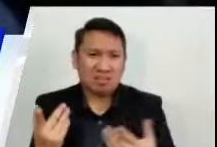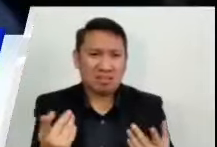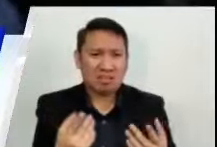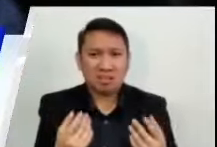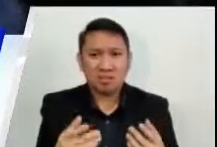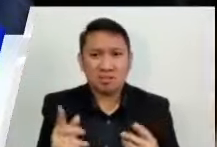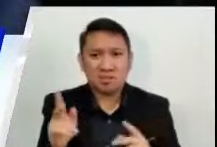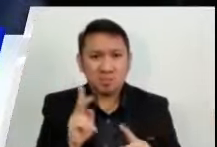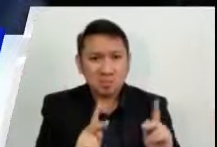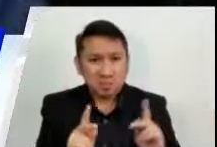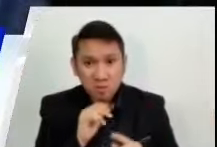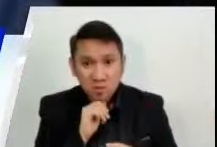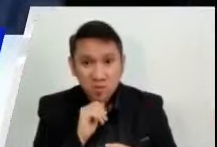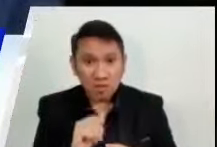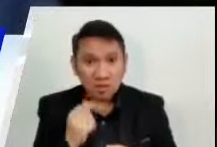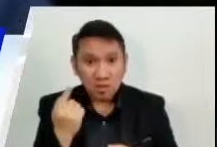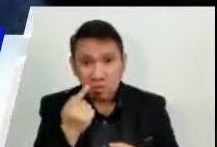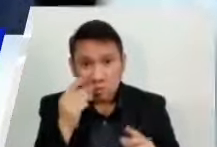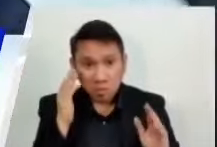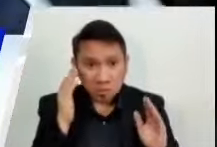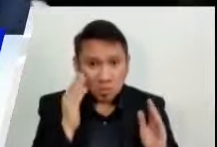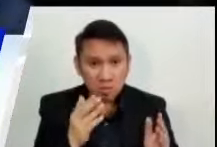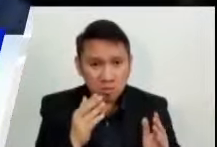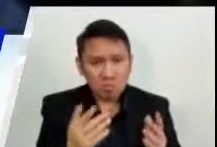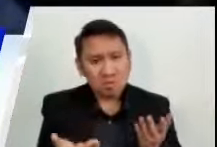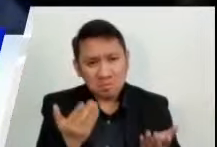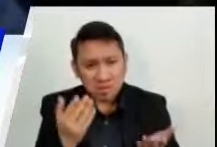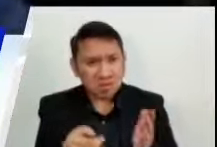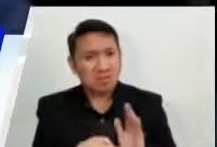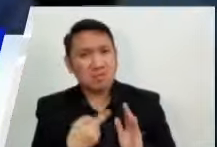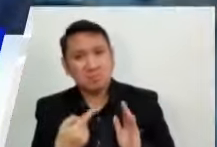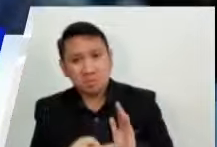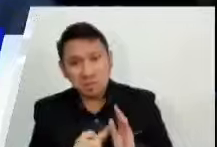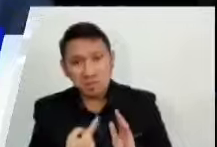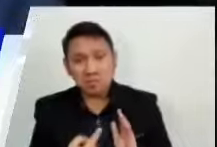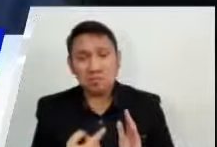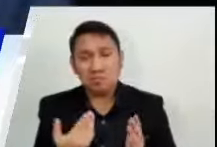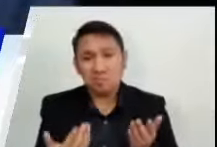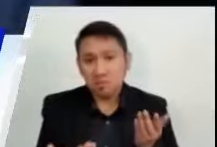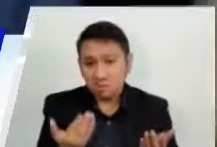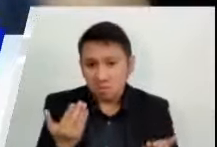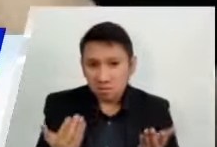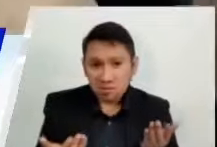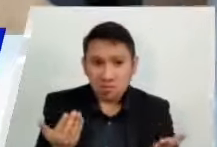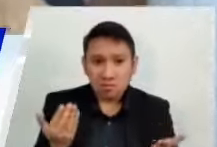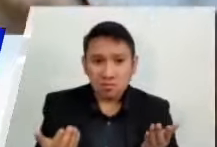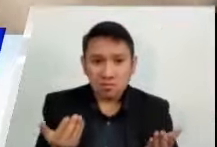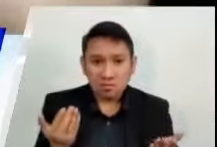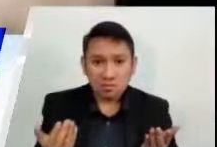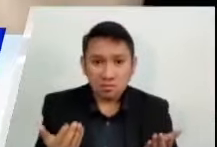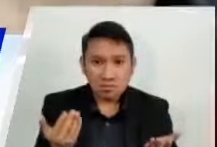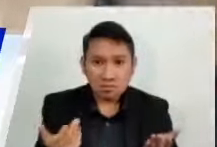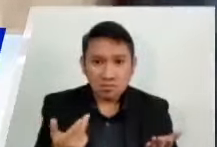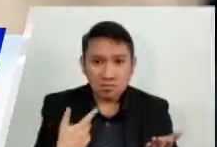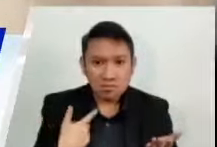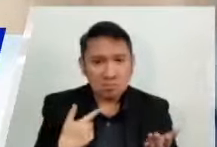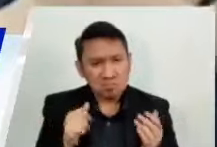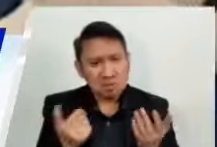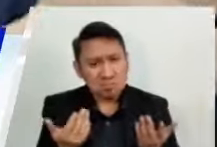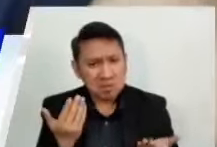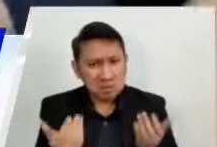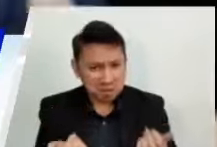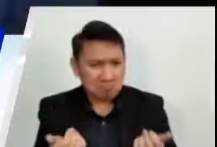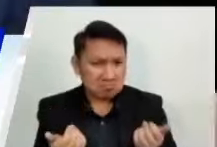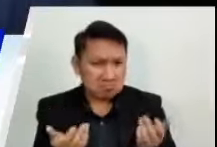naka... Though minsan, magiging ano siya, magiging factor siya na mababawasan ng onte. Pero